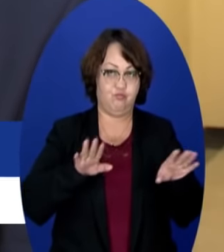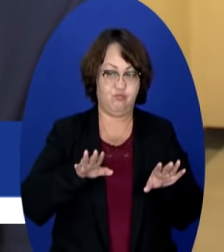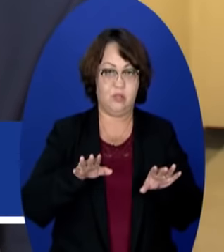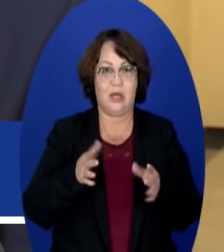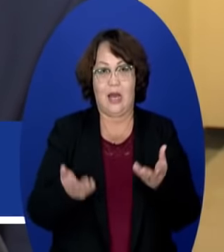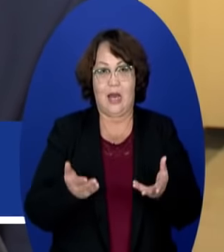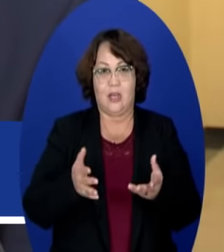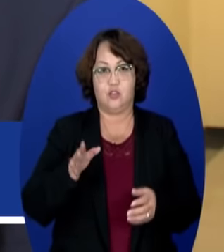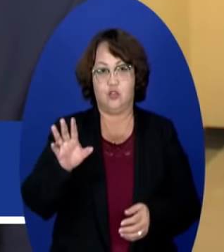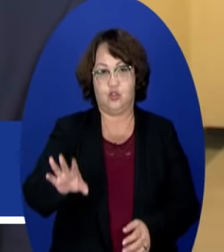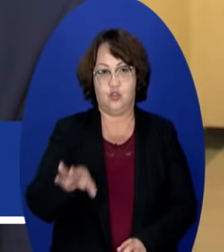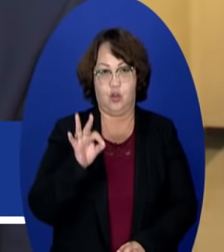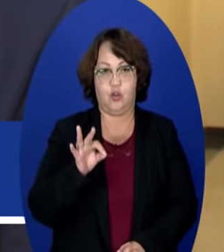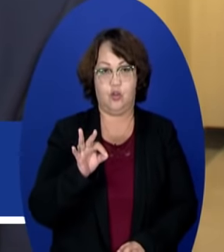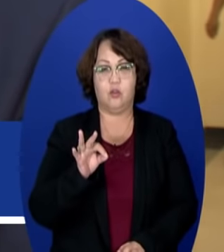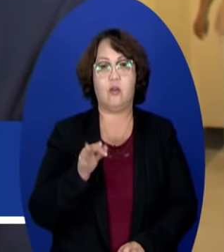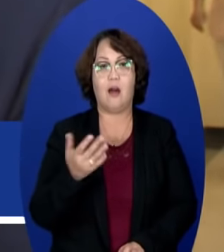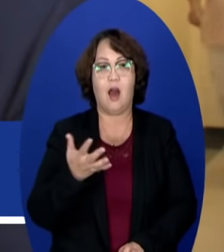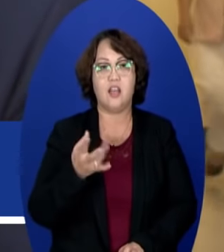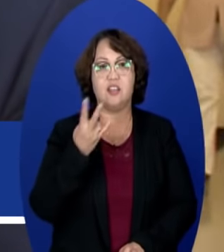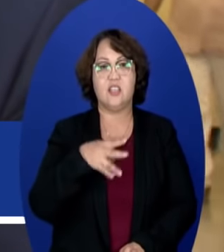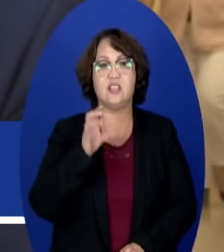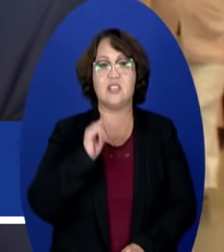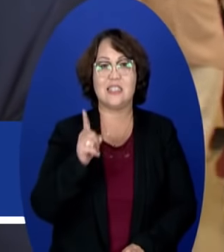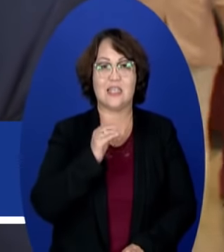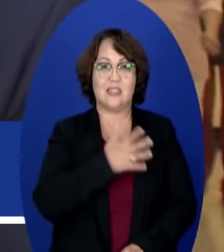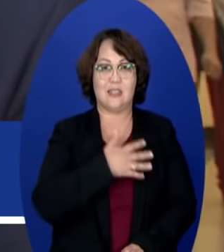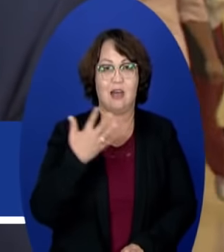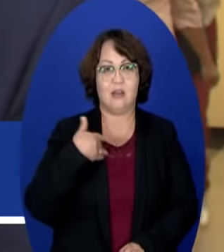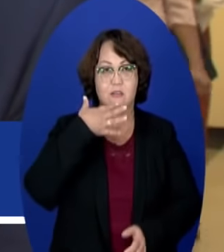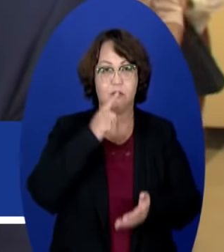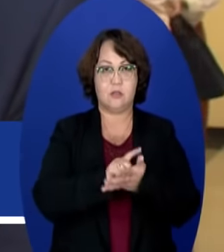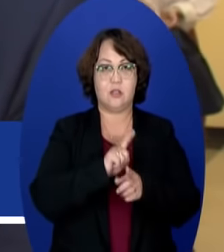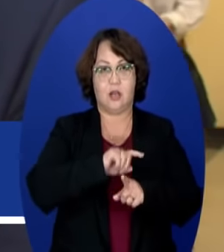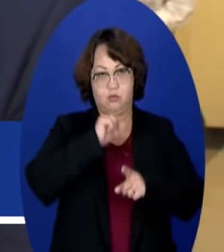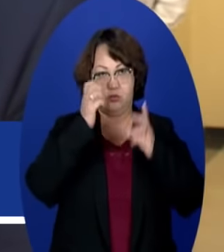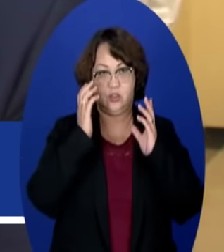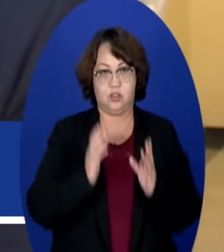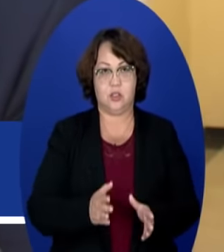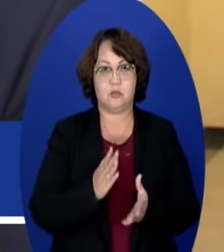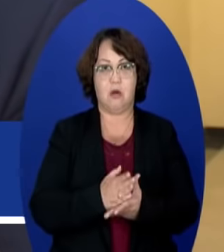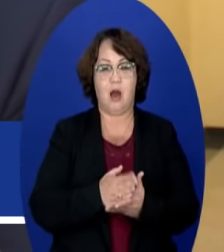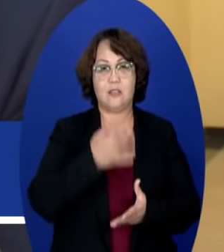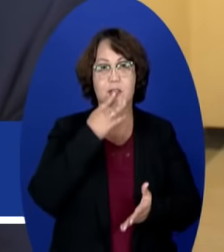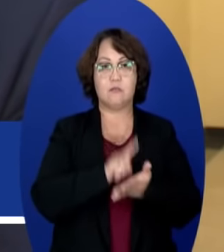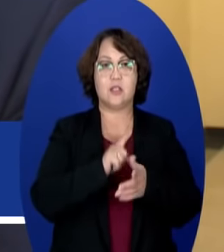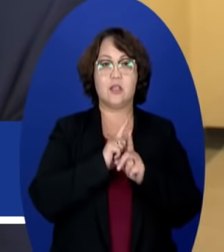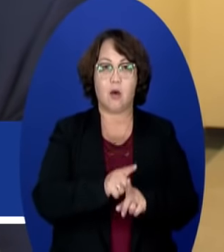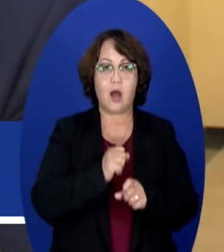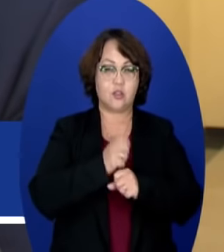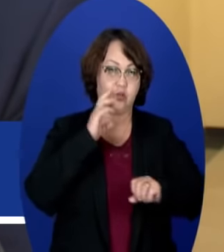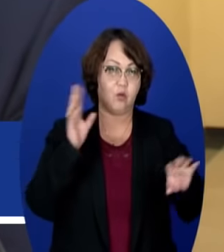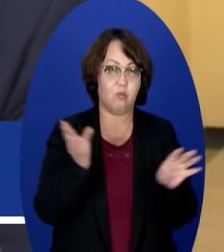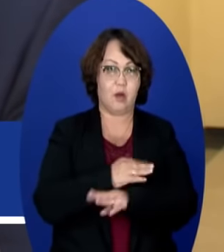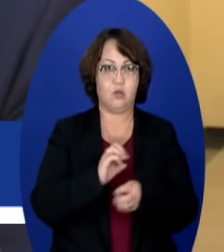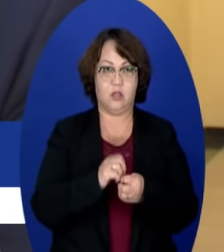шалгаруулах бүрэлдэхүүнийг бол нийслэлийн засаг даргын захирамжаар бол шийдвэрлсэн. Энэ захирамжийн хүрээнд бол ажил зохион